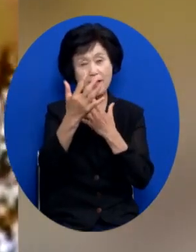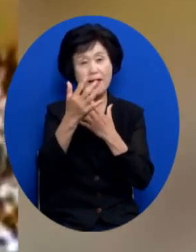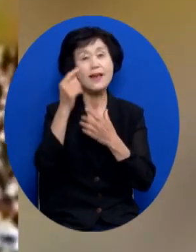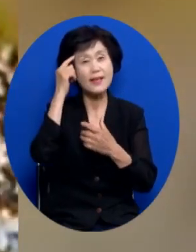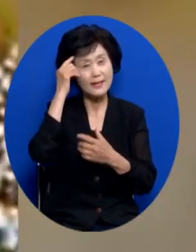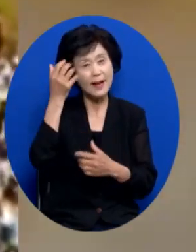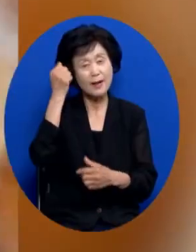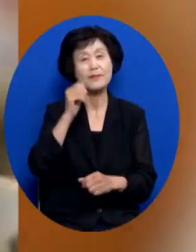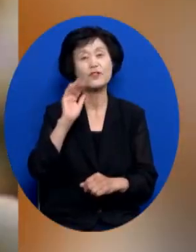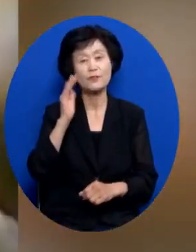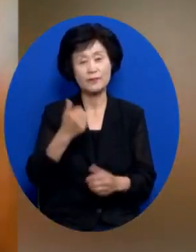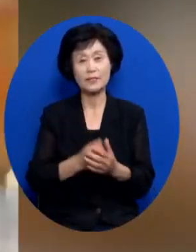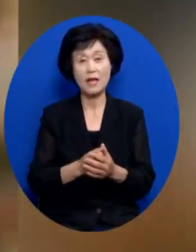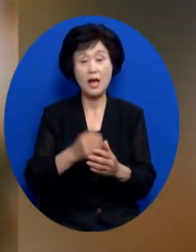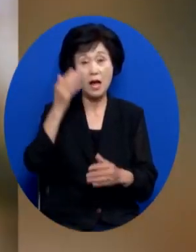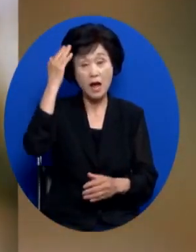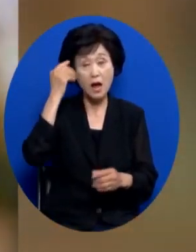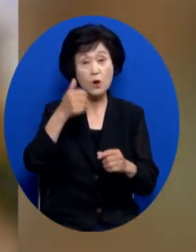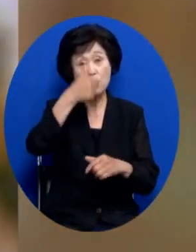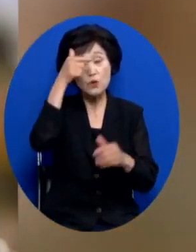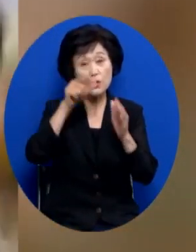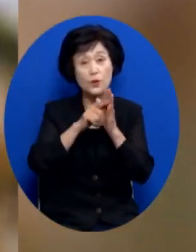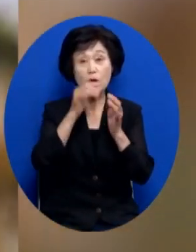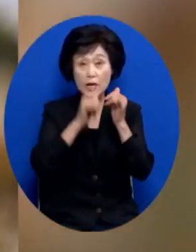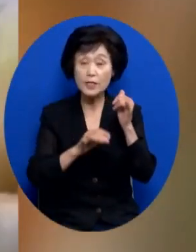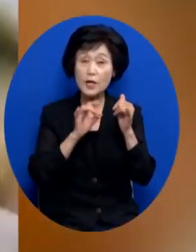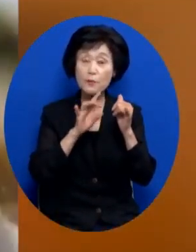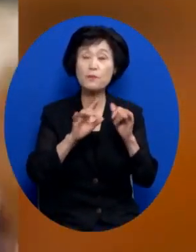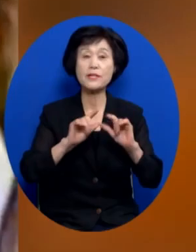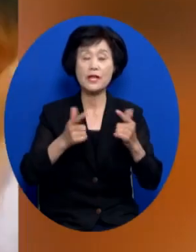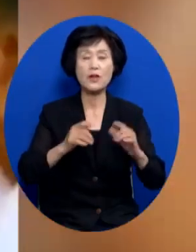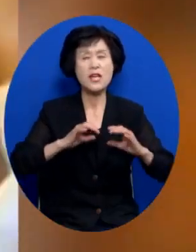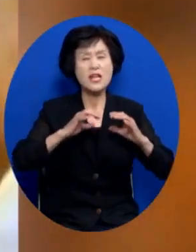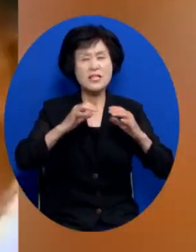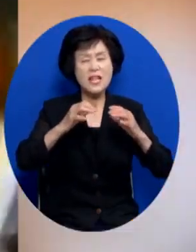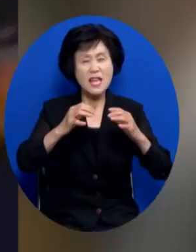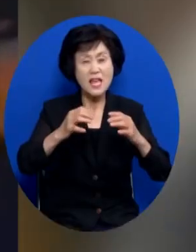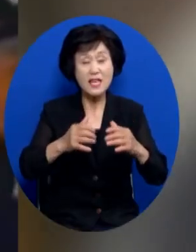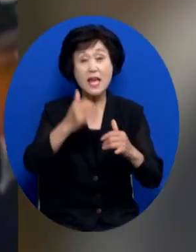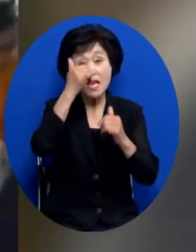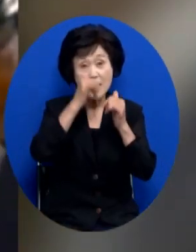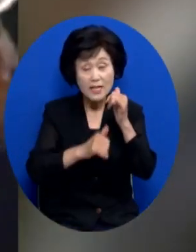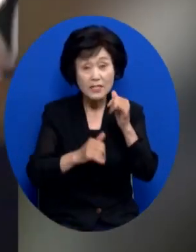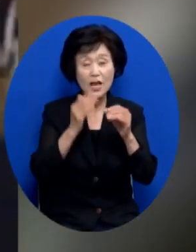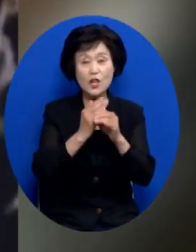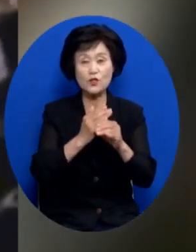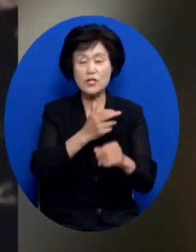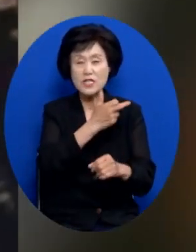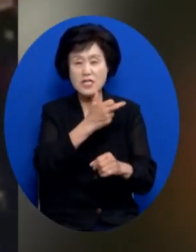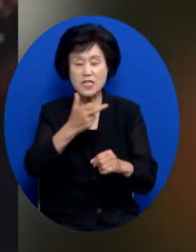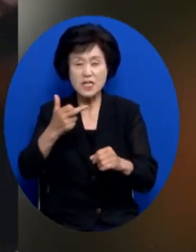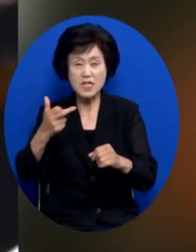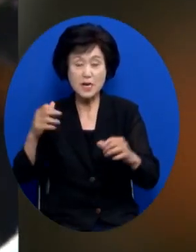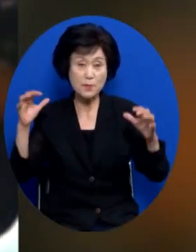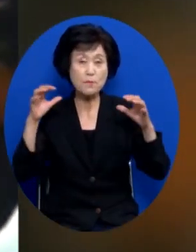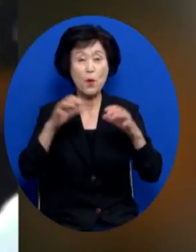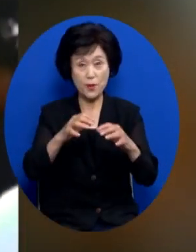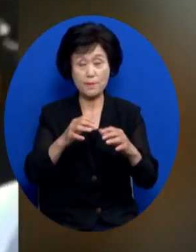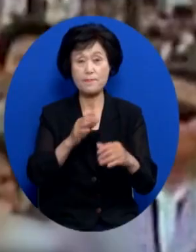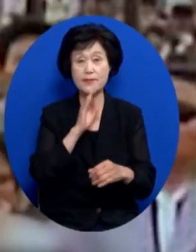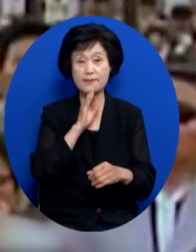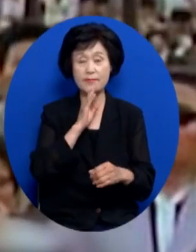이 한국 기독교 역사뿐만 아니라 전 세계 기독교 역사상 최대 규모였다고요? 네, 고 한경직 목사를 대회장으로